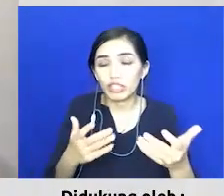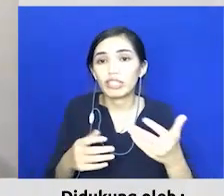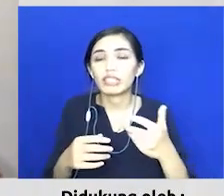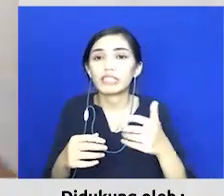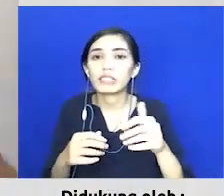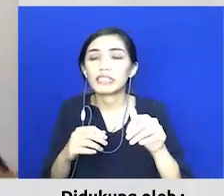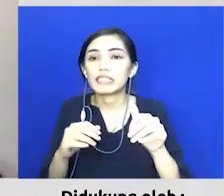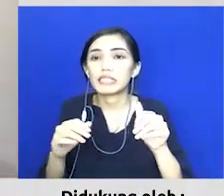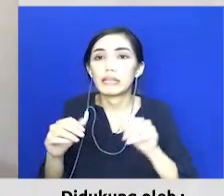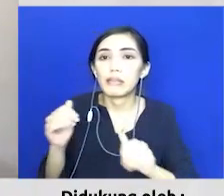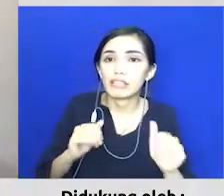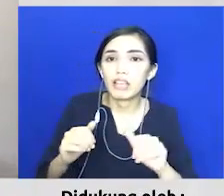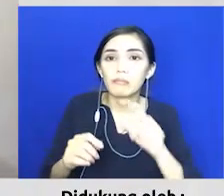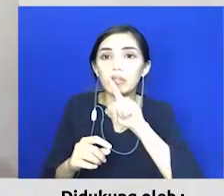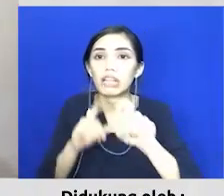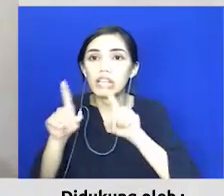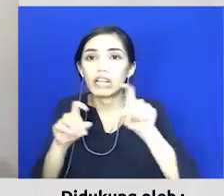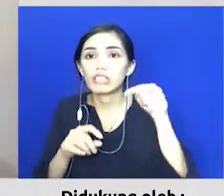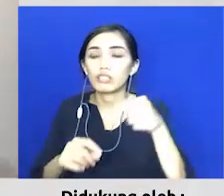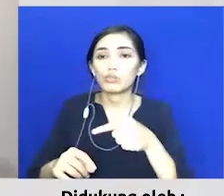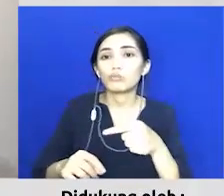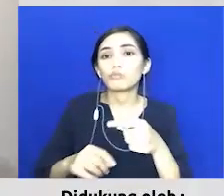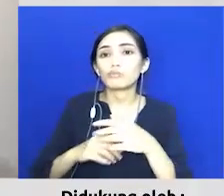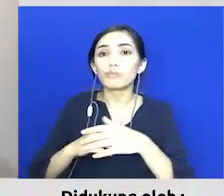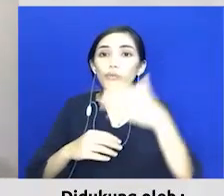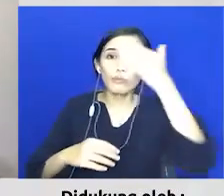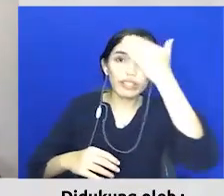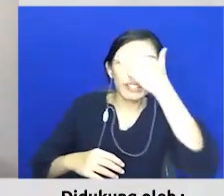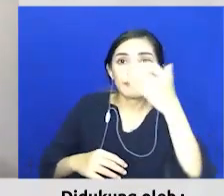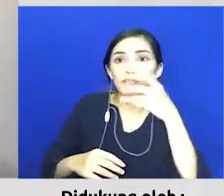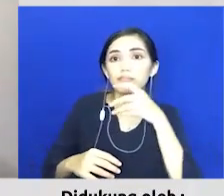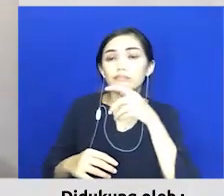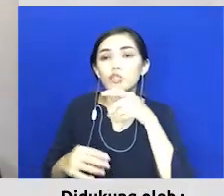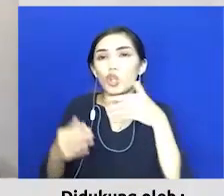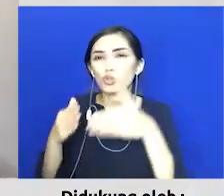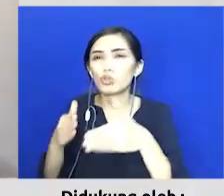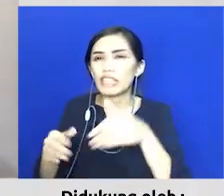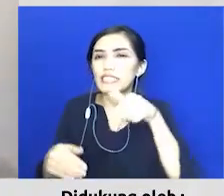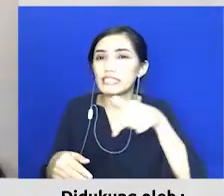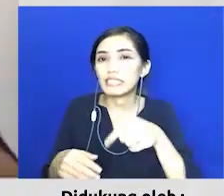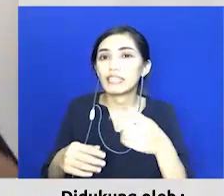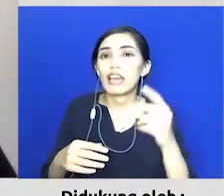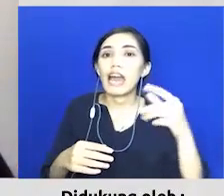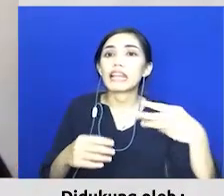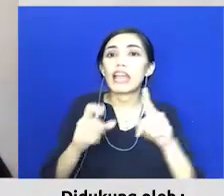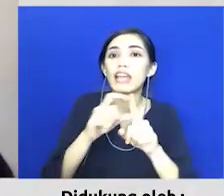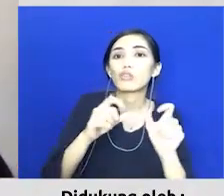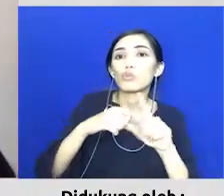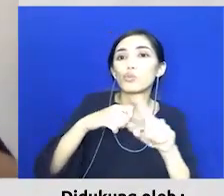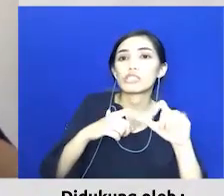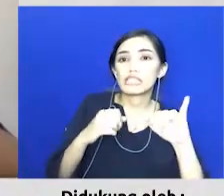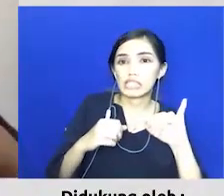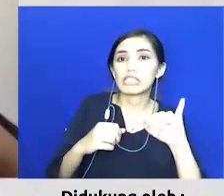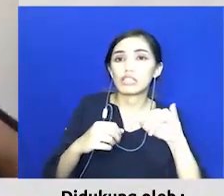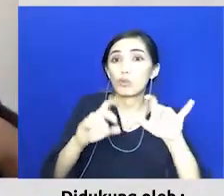dengan sangat luar biasa dengan fungsi film yang langsung hilang. Kalau tadi Mas Riri tepat banget gitu, dulu